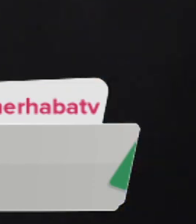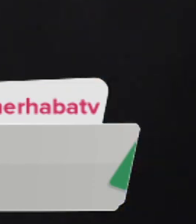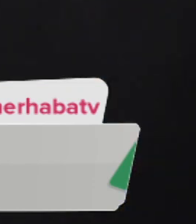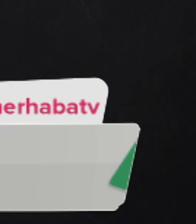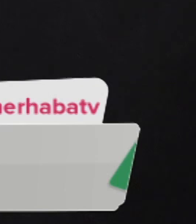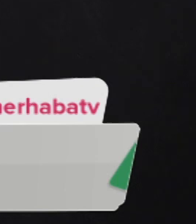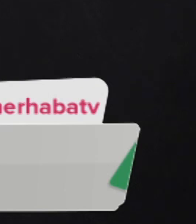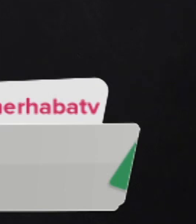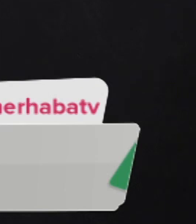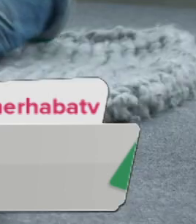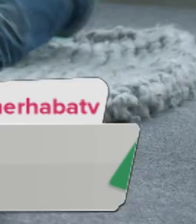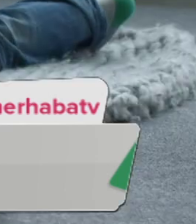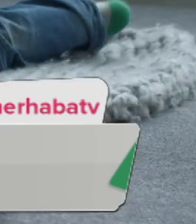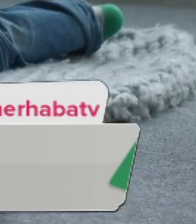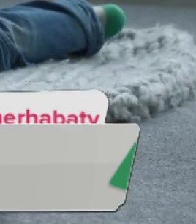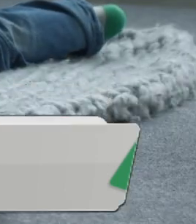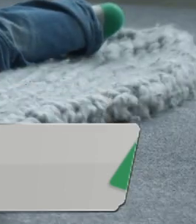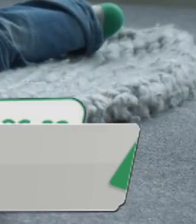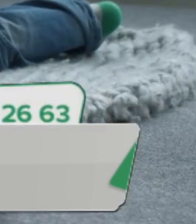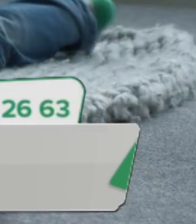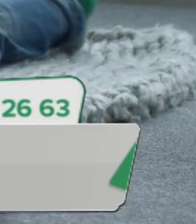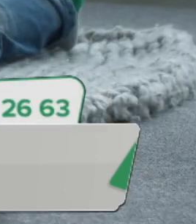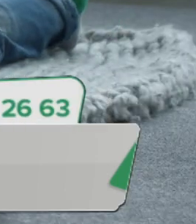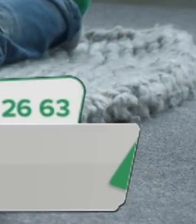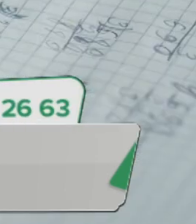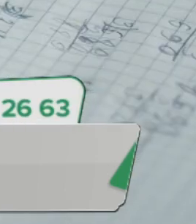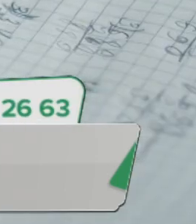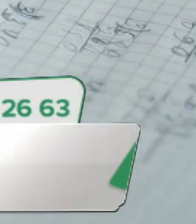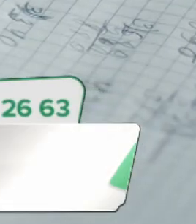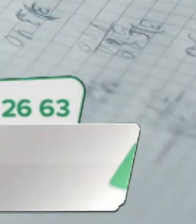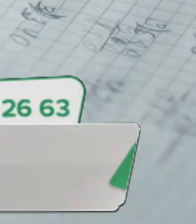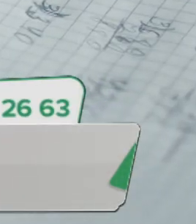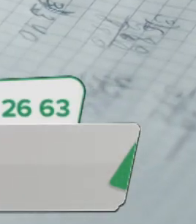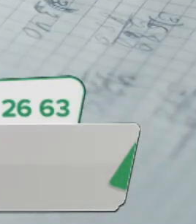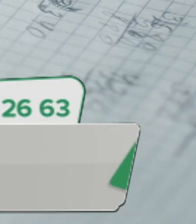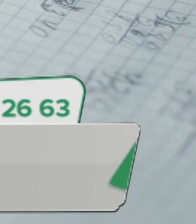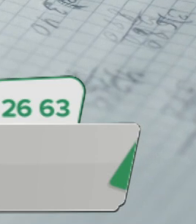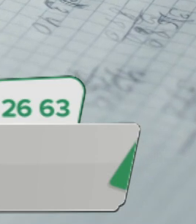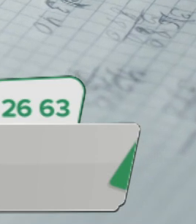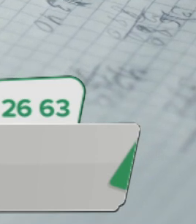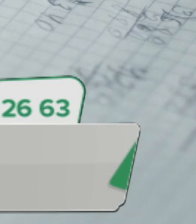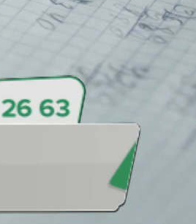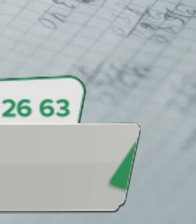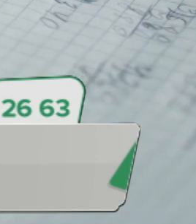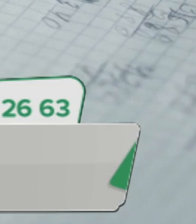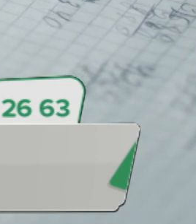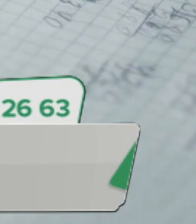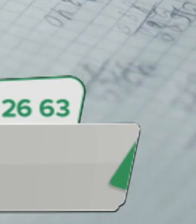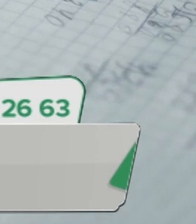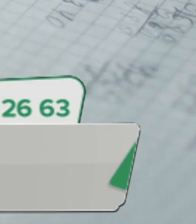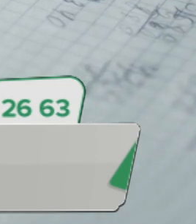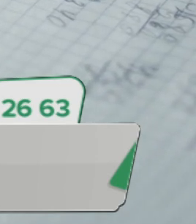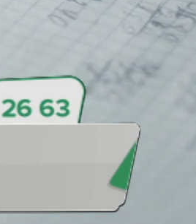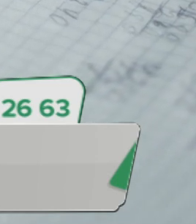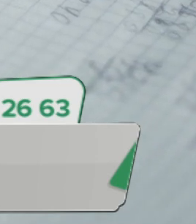Yatarak ders çalışmayın. Öğrenciler genellikle yazı yazmayı veya işlem